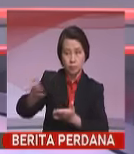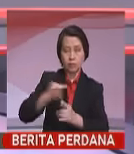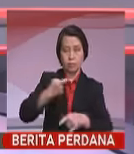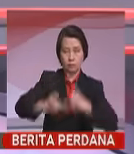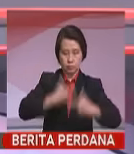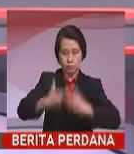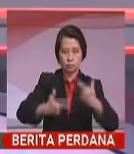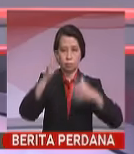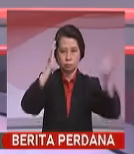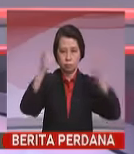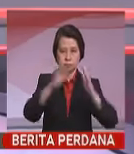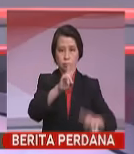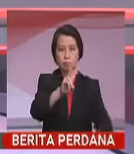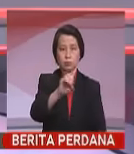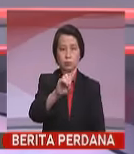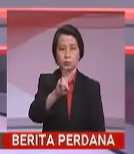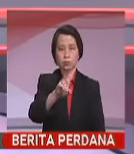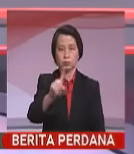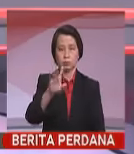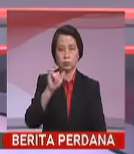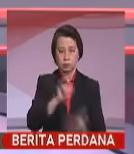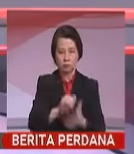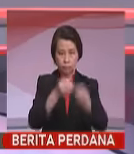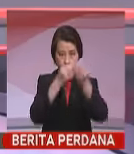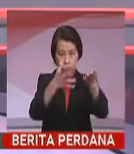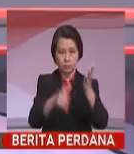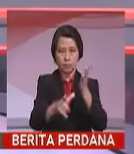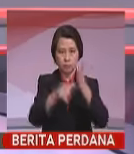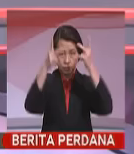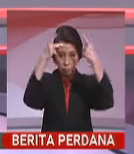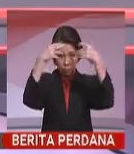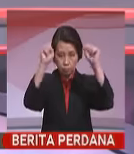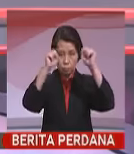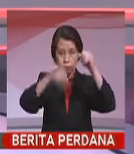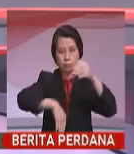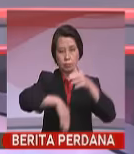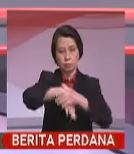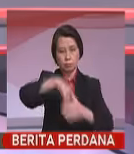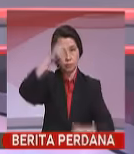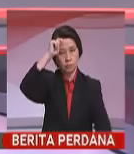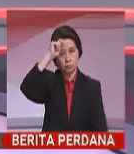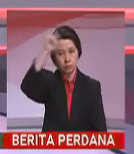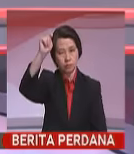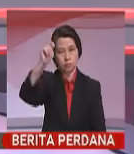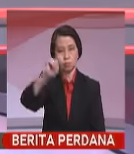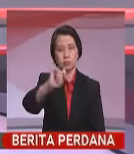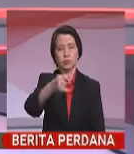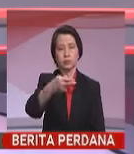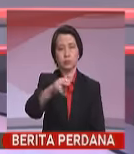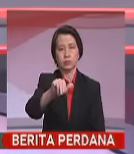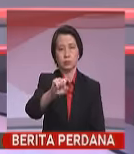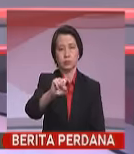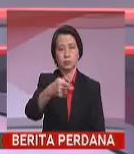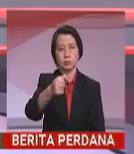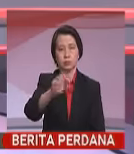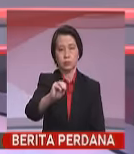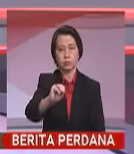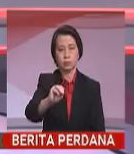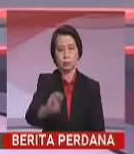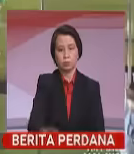Malaysia 2021. Perkara itu diumumkan Timbalan Presiden Persatuan Bola Sepak Negeri Terengganu, Hishamuddin Abdul Karim.